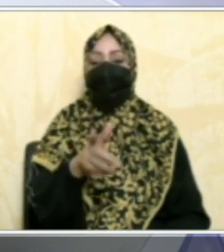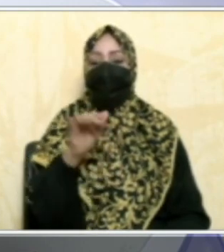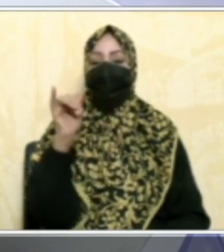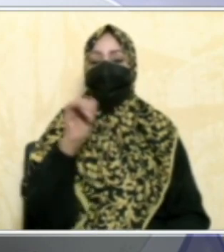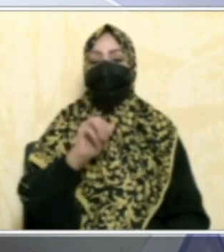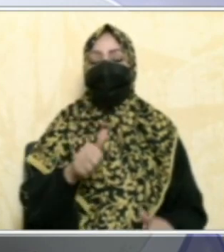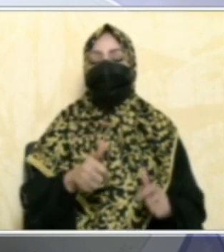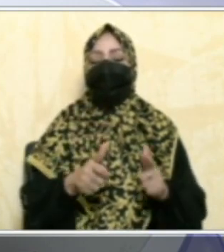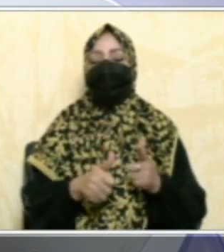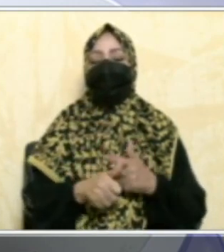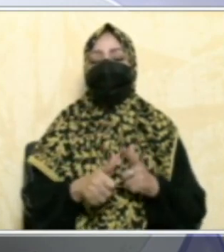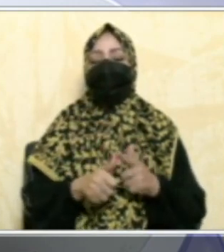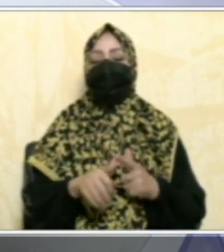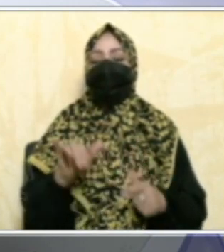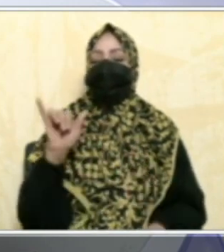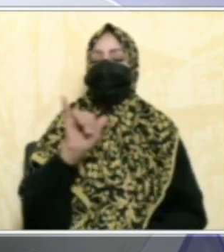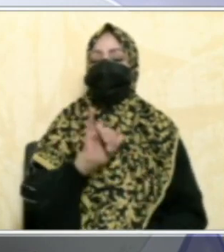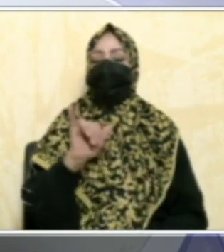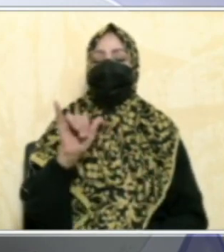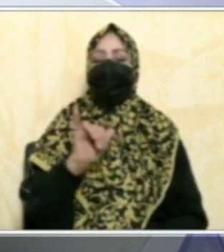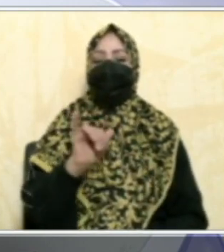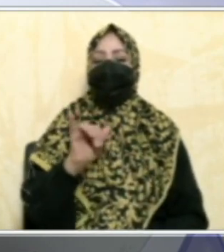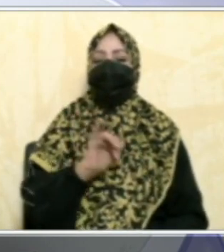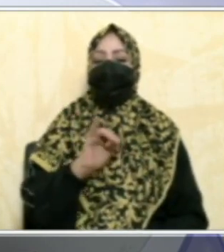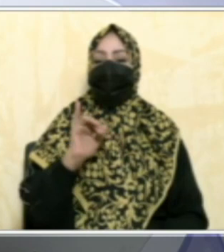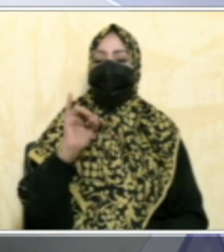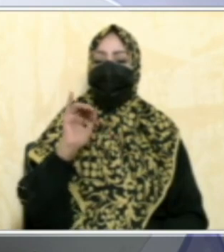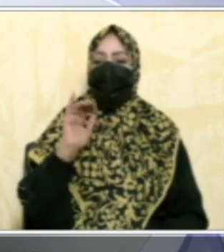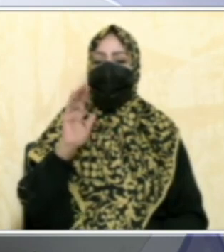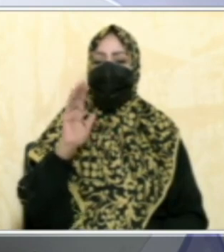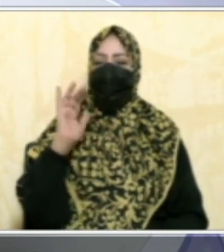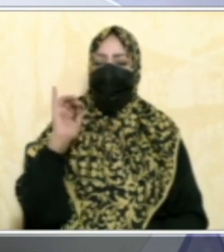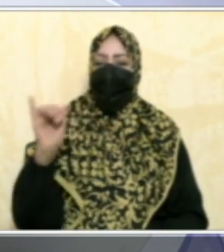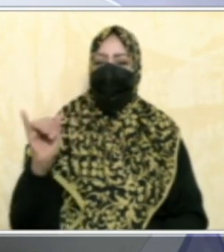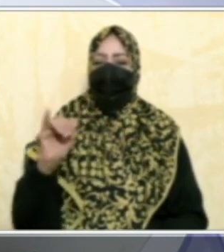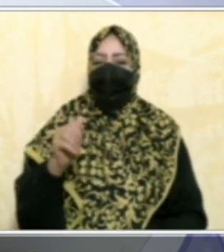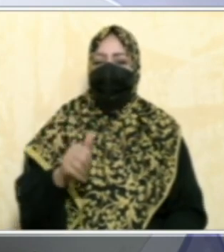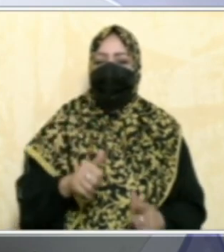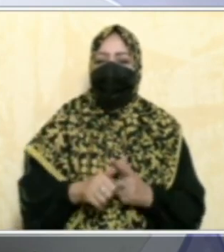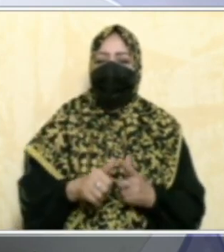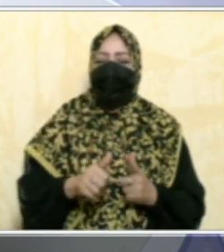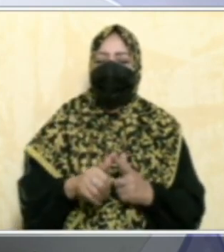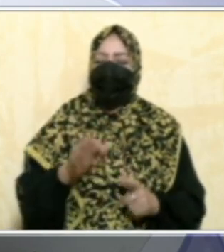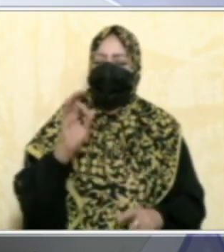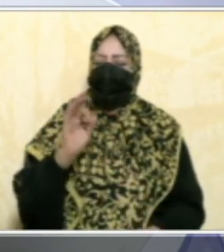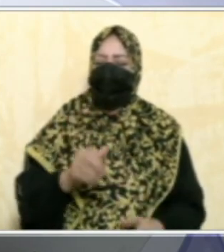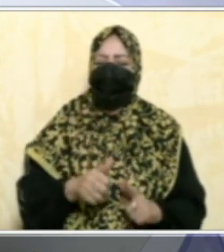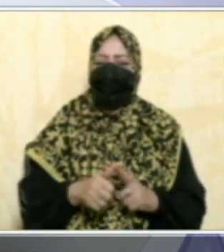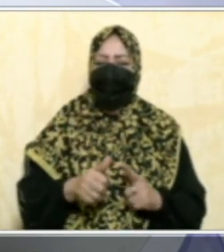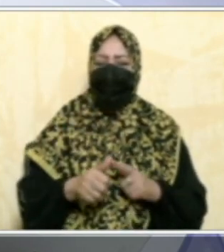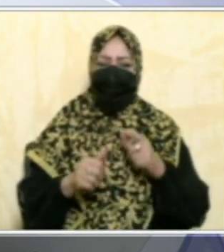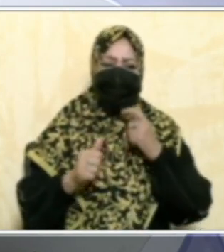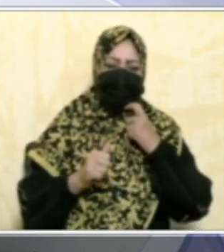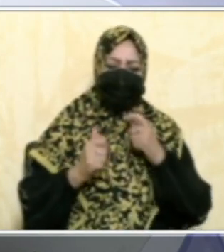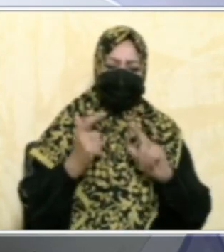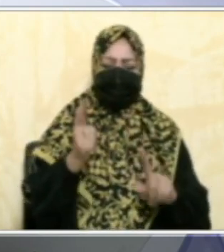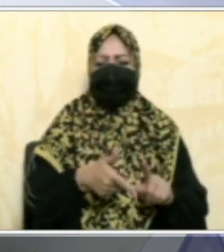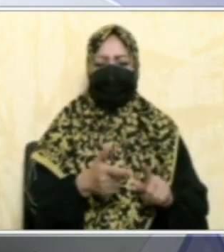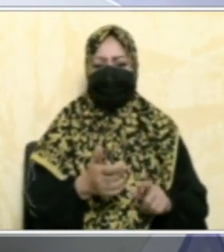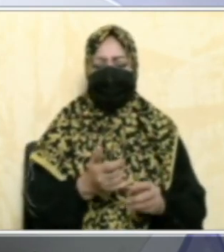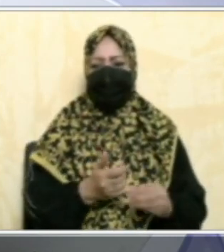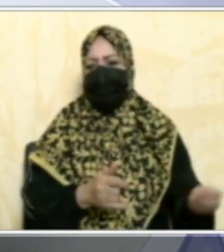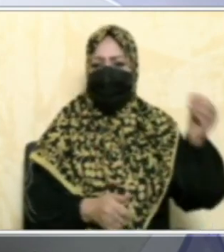أن يترك بندا يجب الإنفاق فيه ليذهب إلى بند لا يجب الإنفاق فيه، والله سبحانه قد عذر غير